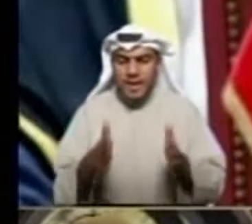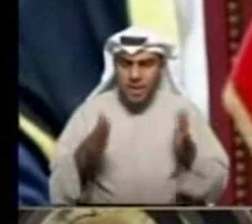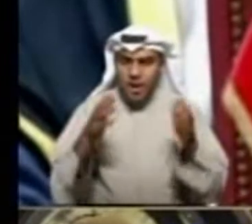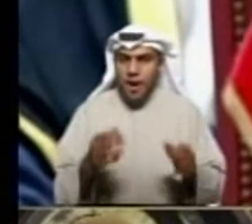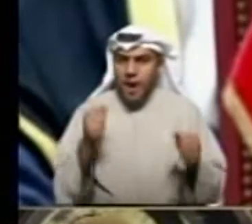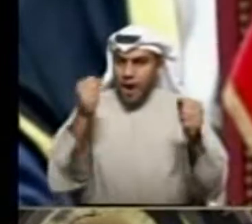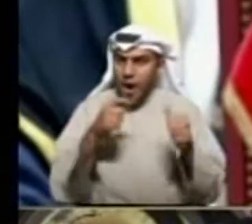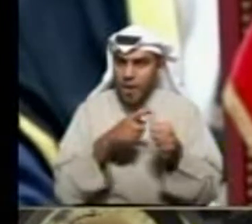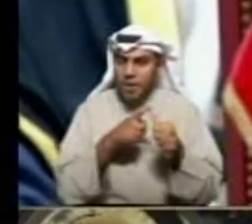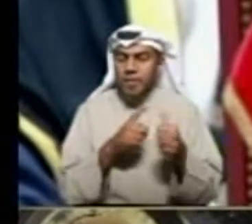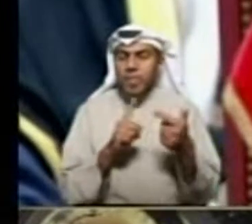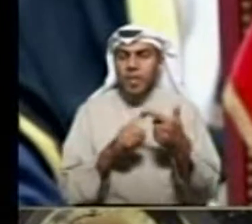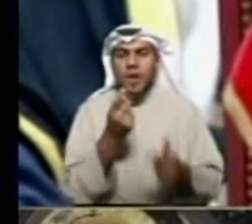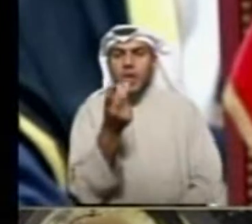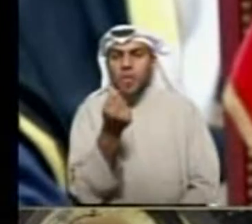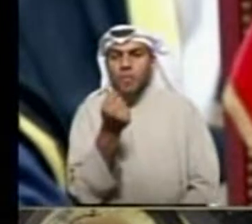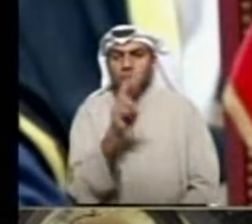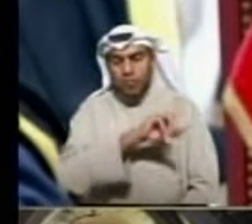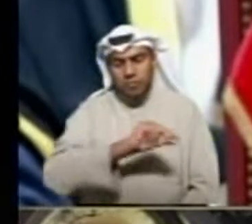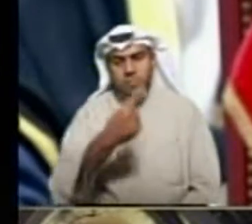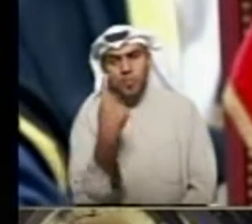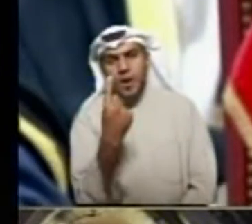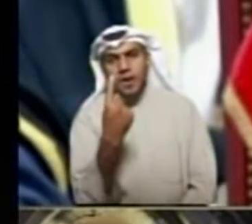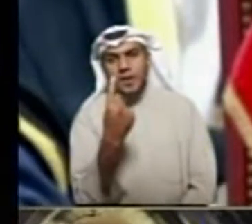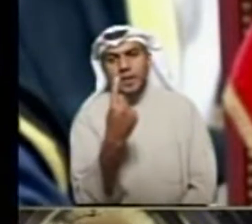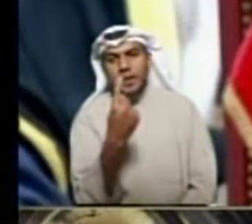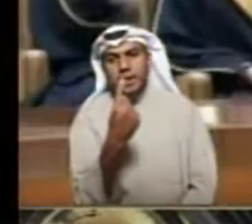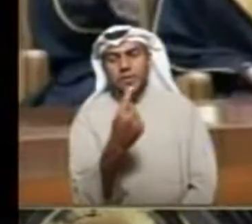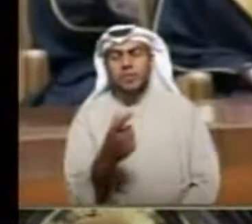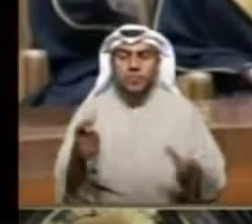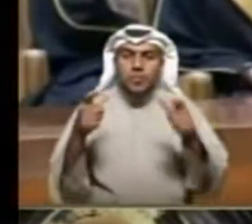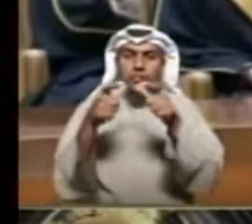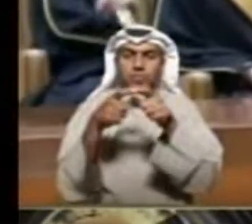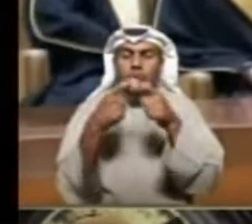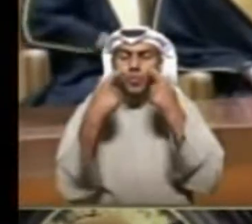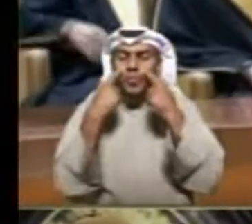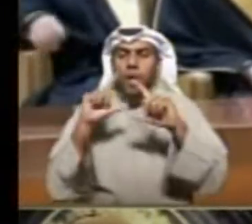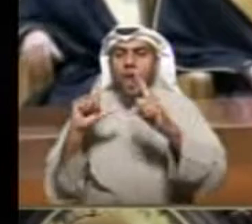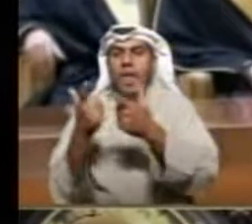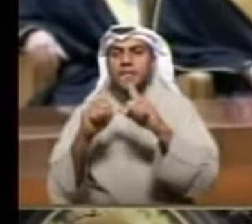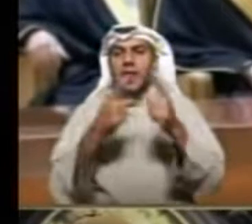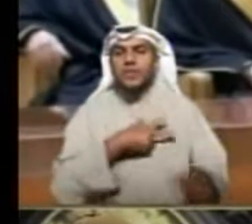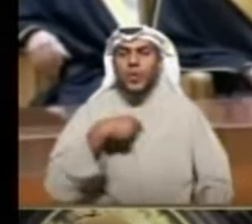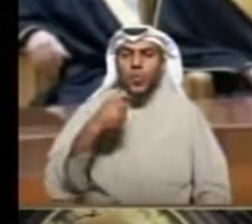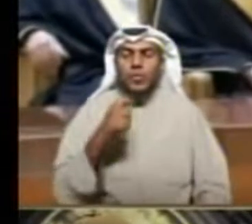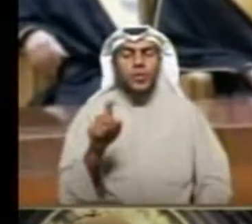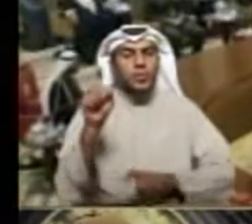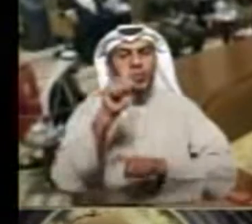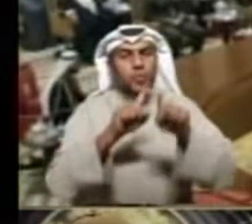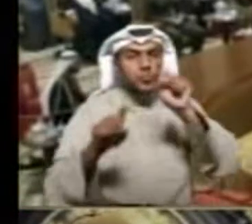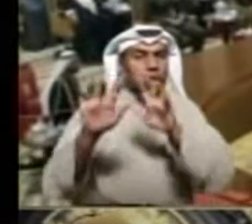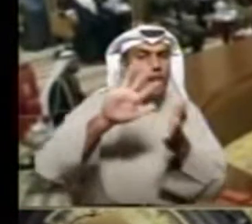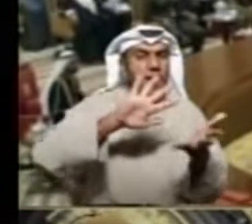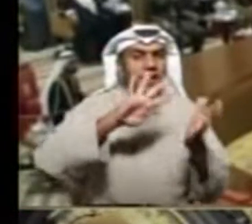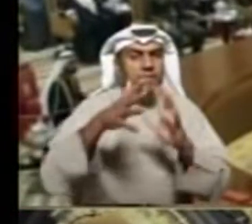الذين سينظروا أيضا في التقارير المرفوعة للقمة من قبل اللجان الوزارية المختصة والأمانة العامة.